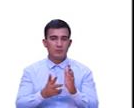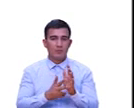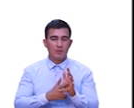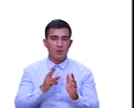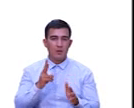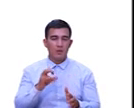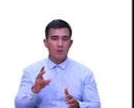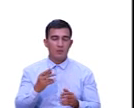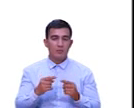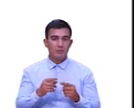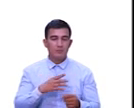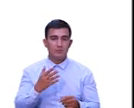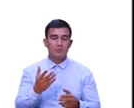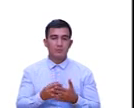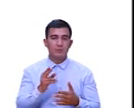-2 ko'paytirilgan 10^-8 kulonga teng. Q2 barobar